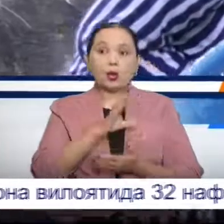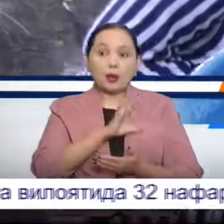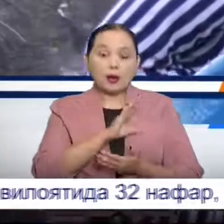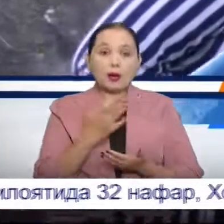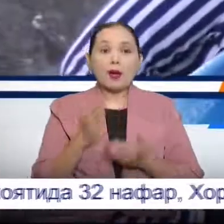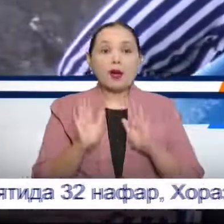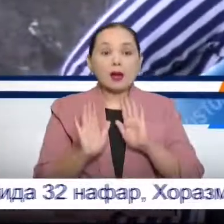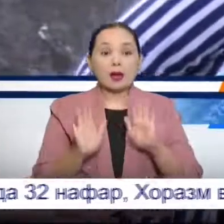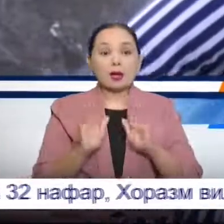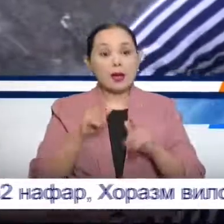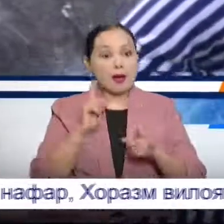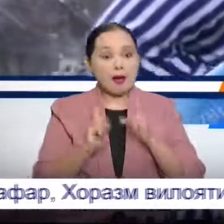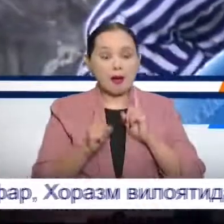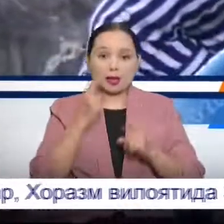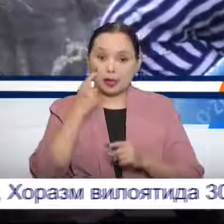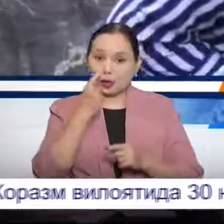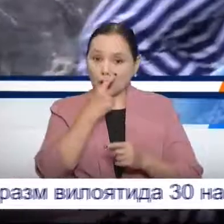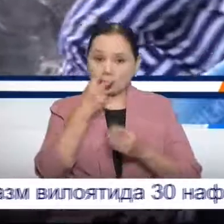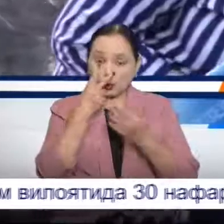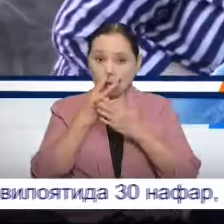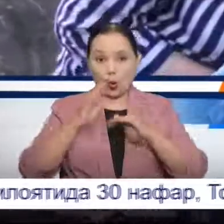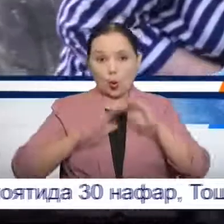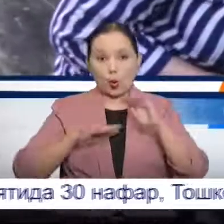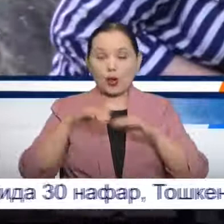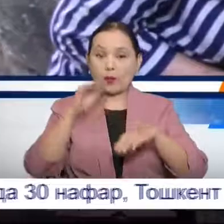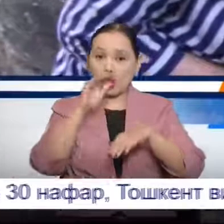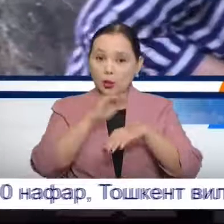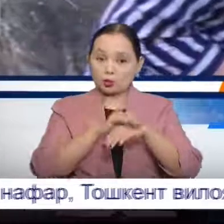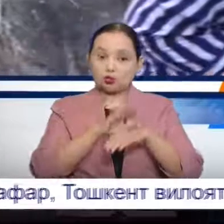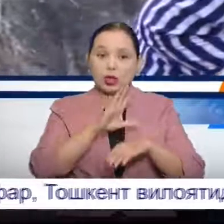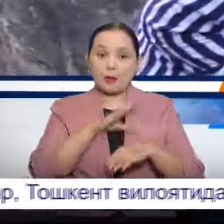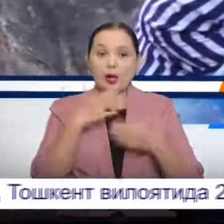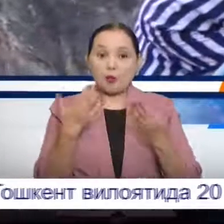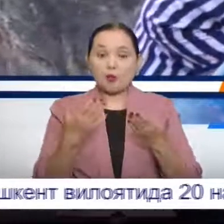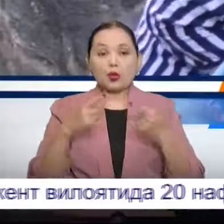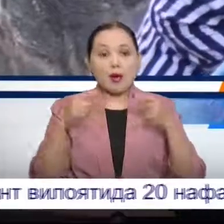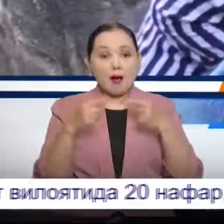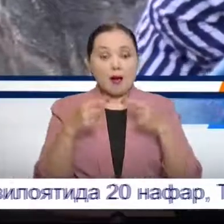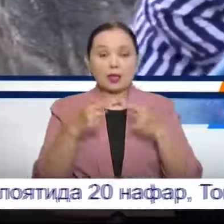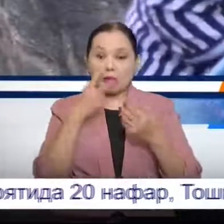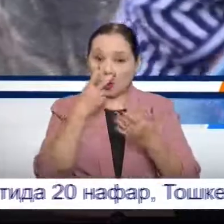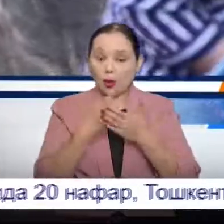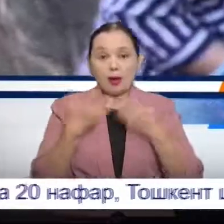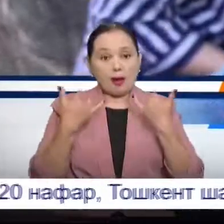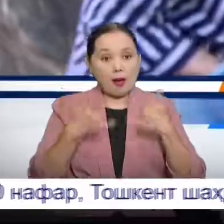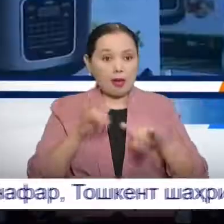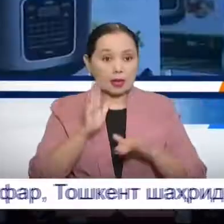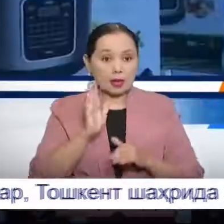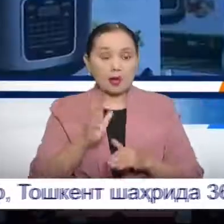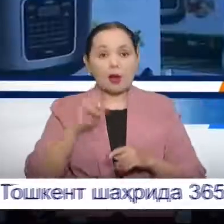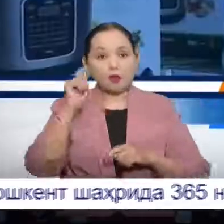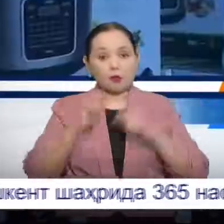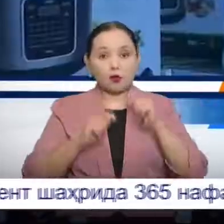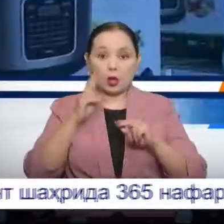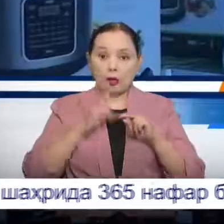edim, lekin haqiqiy ko'zim bilan ko'rib, qo'lim bilan ushlamagan edim. O'sha hozir buni aynan ko'rib hayratlanyapman. Forum